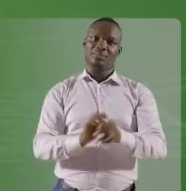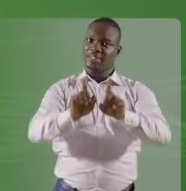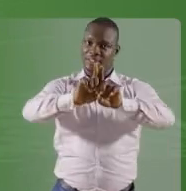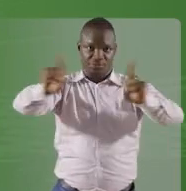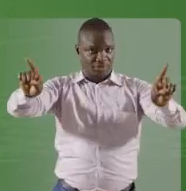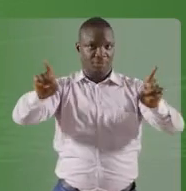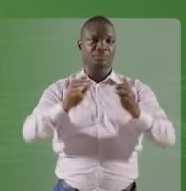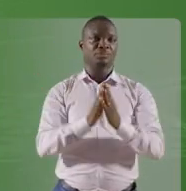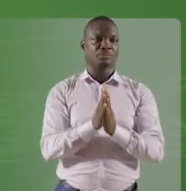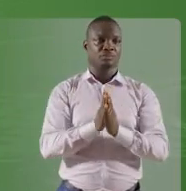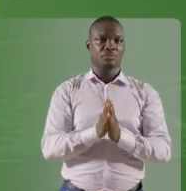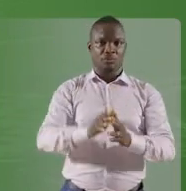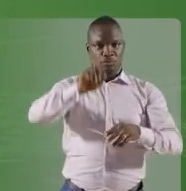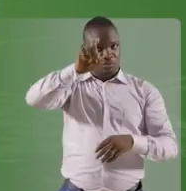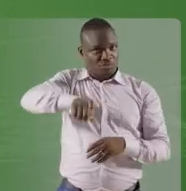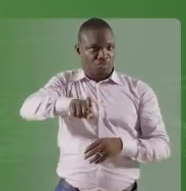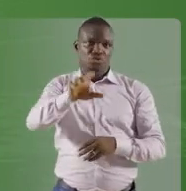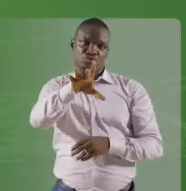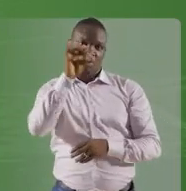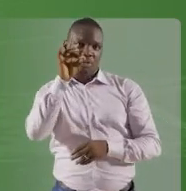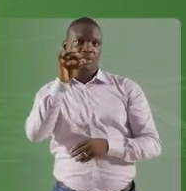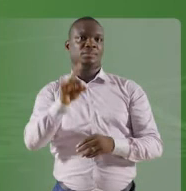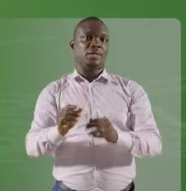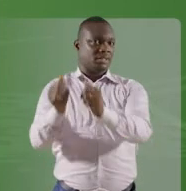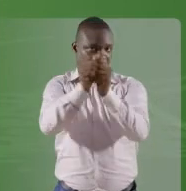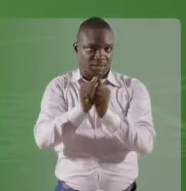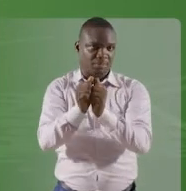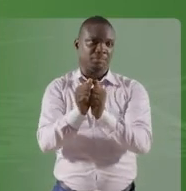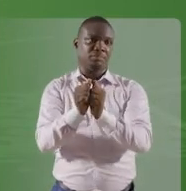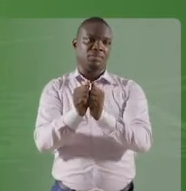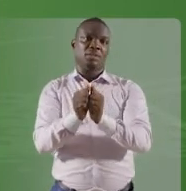valeur de K choisie dans l'ensemble des entiers relatifs.